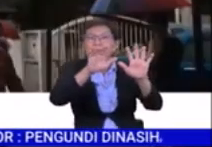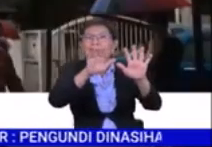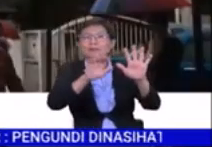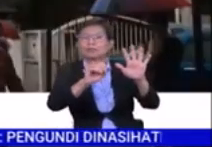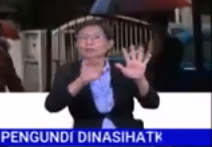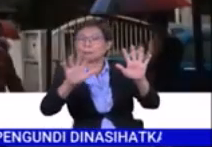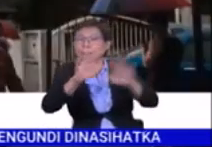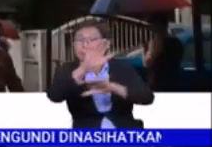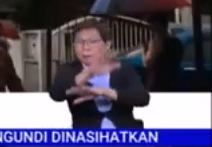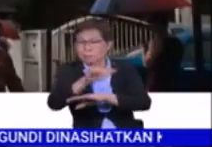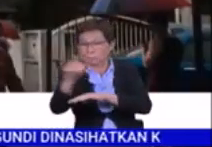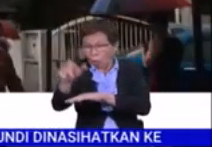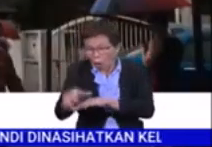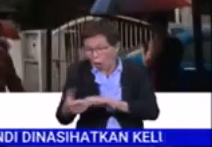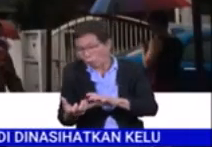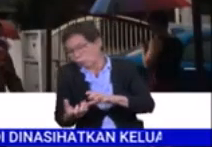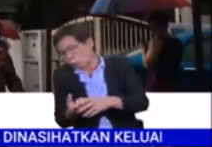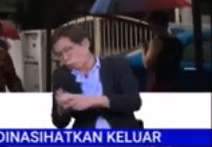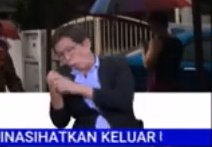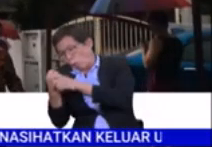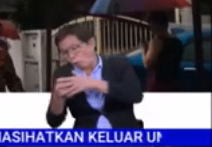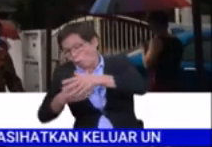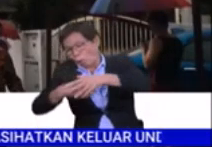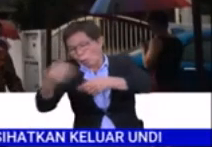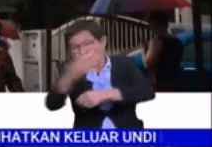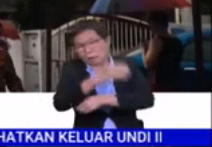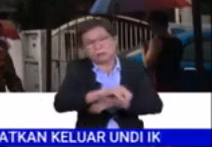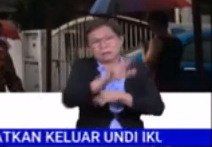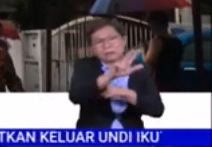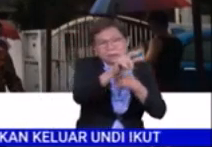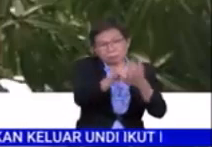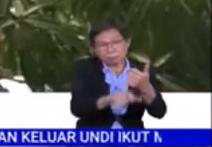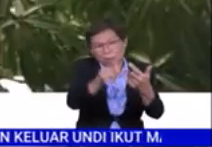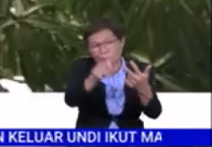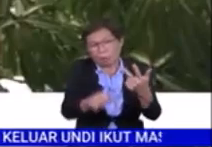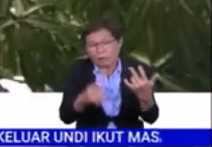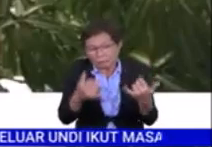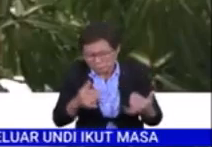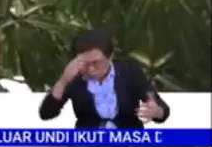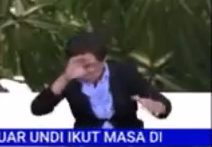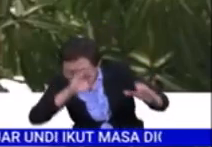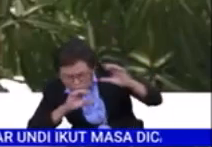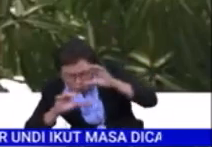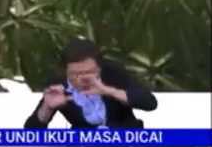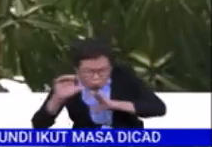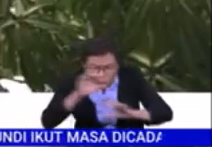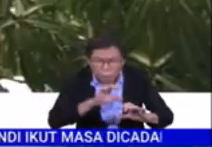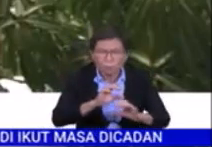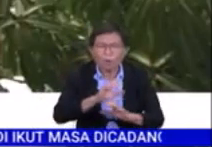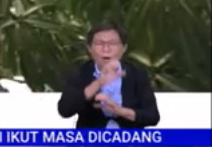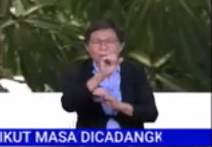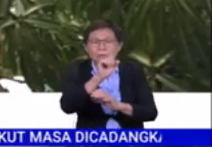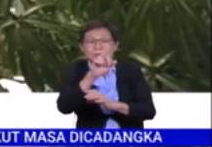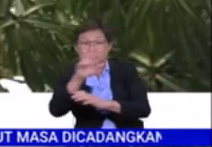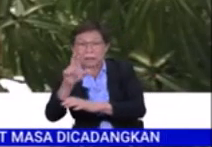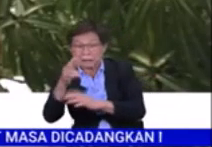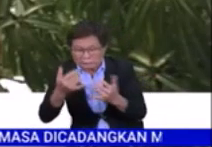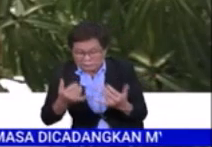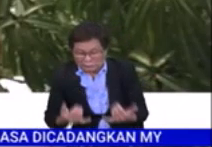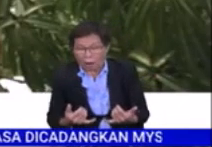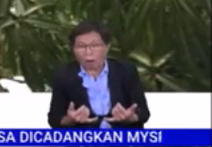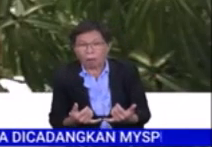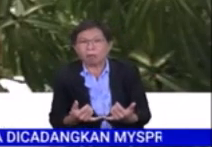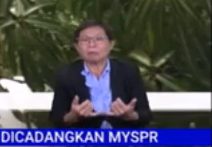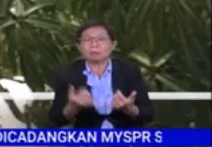seorang masa percaya dikeluarkan pasukan penyelamat manakala tiga lagi sedang dikesan operasi mencari dan menyelamatkan Tika